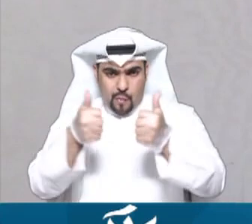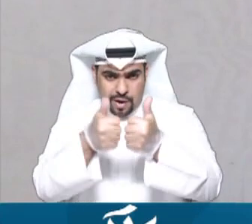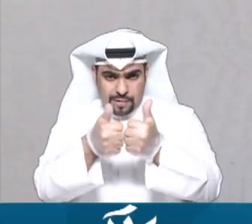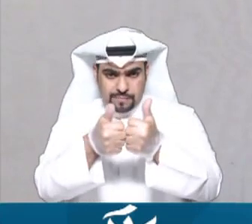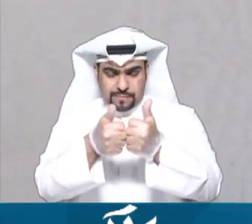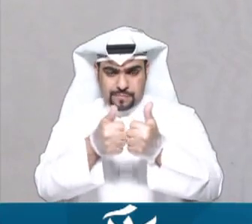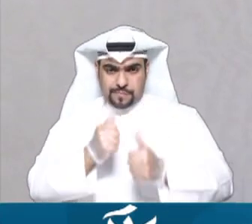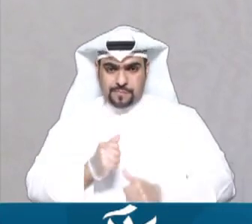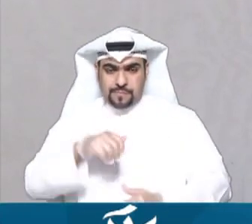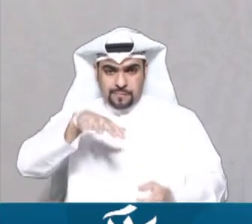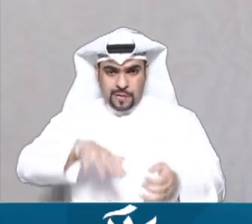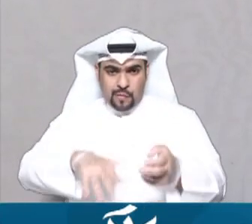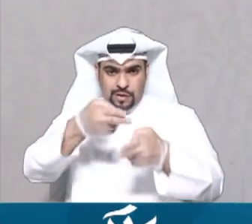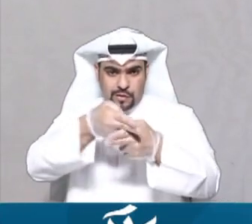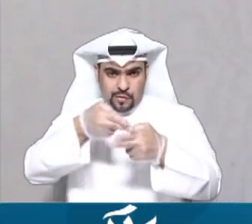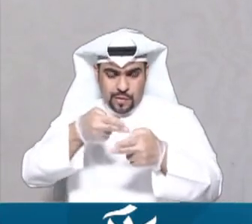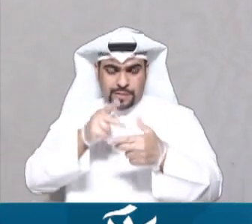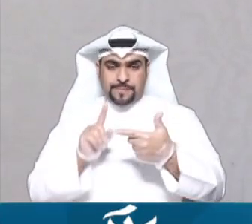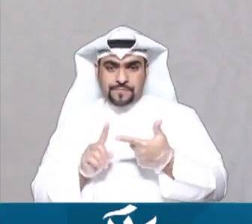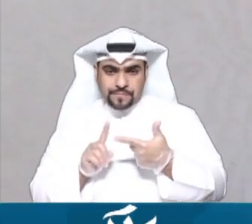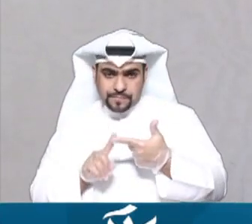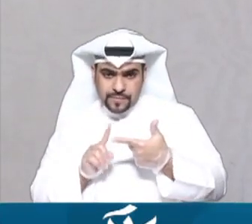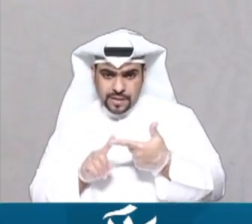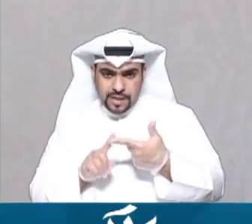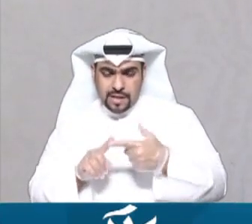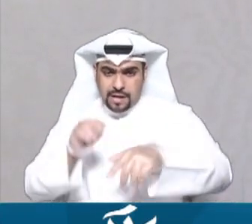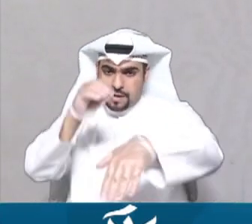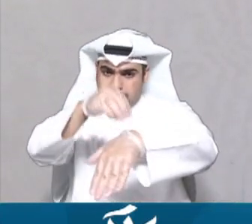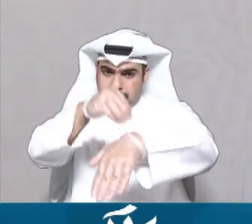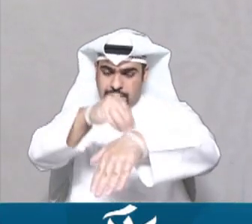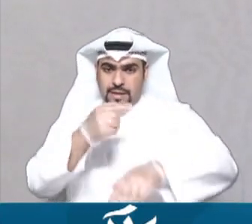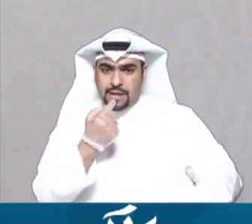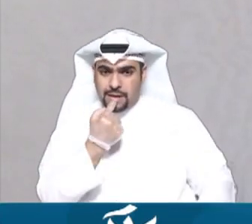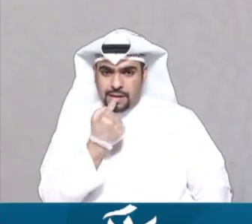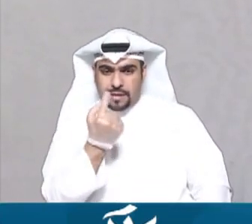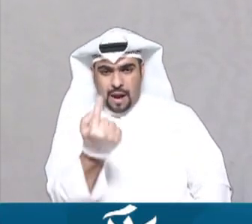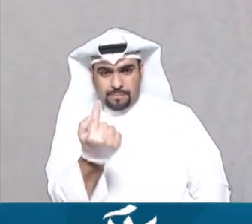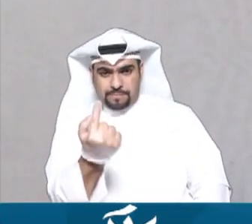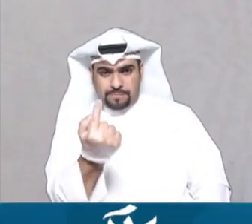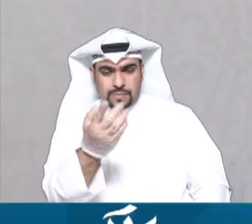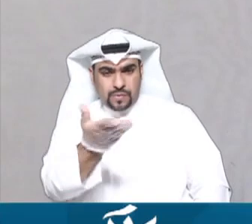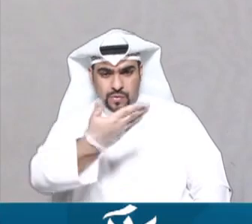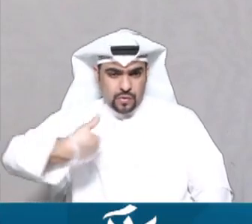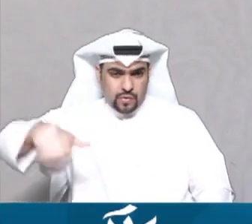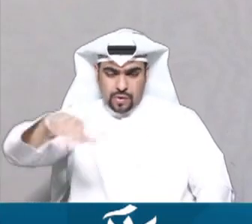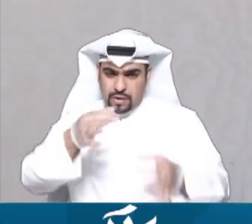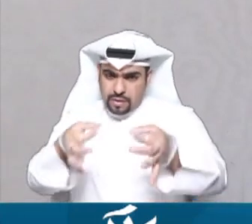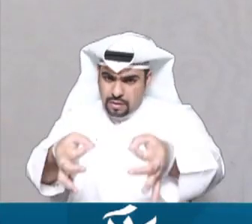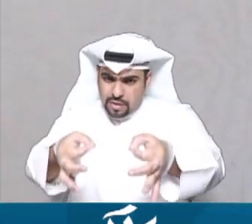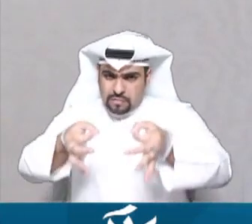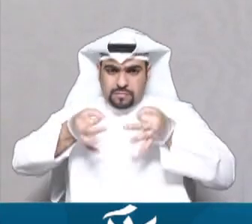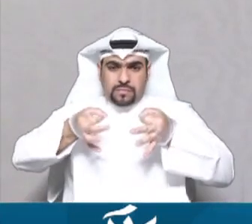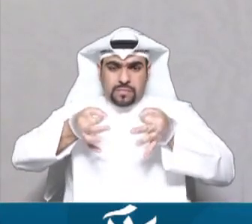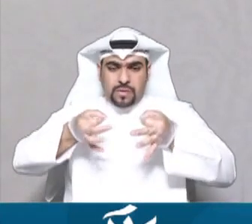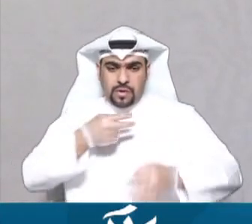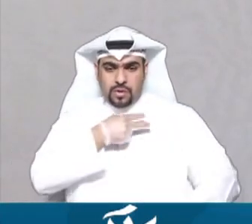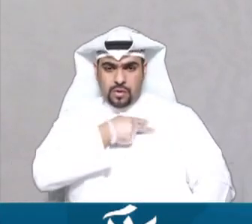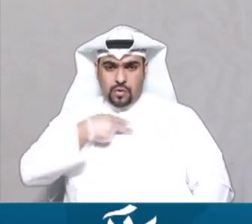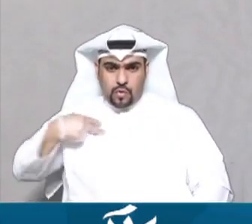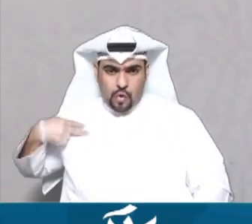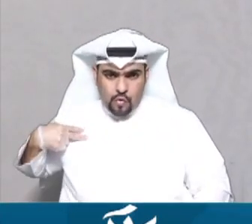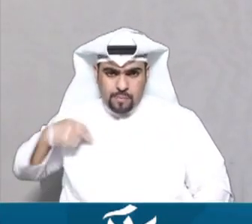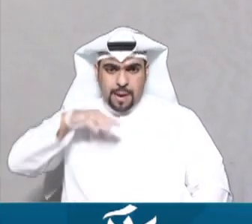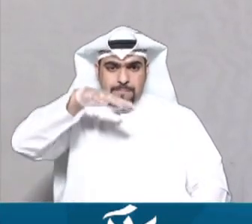الموجودين داخل الكويت. الجانب الآخر نطلب من الجميع حقيقة الالتزام بما تعلنها السلطات في كل دولة